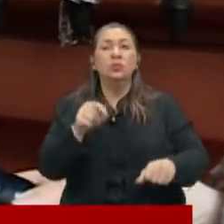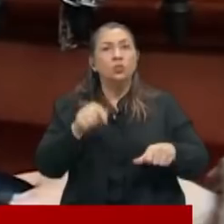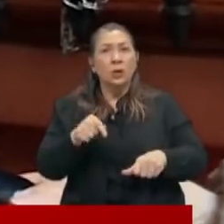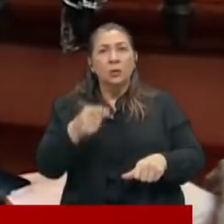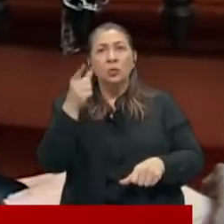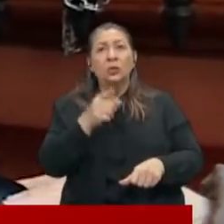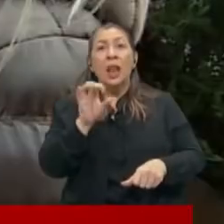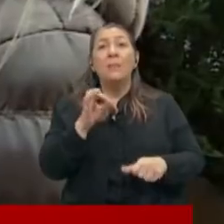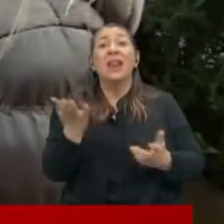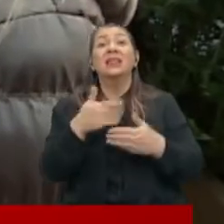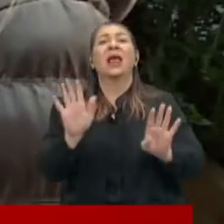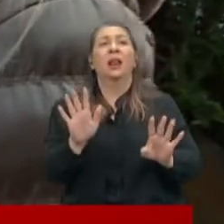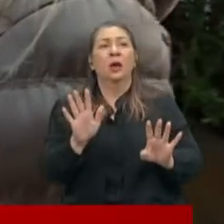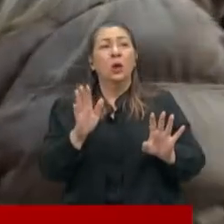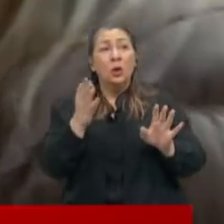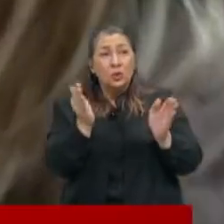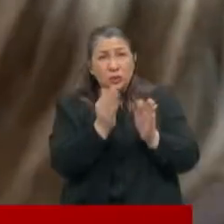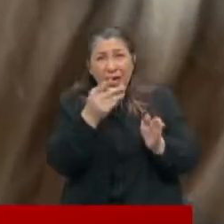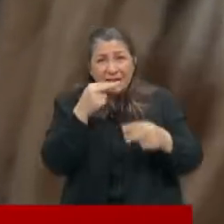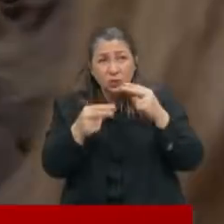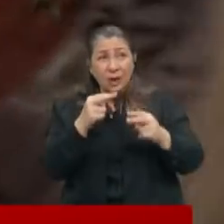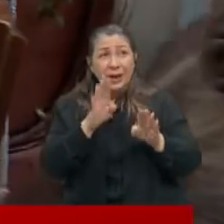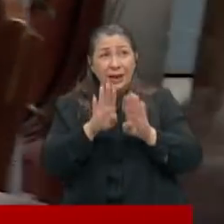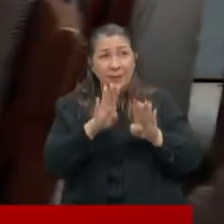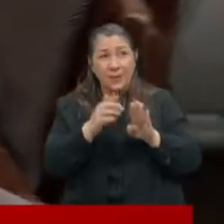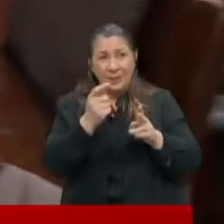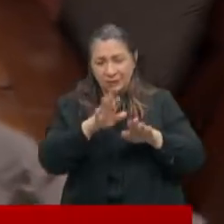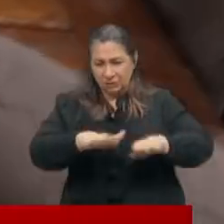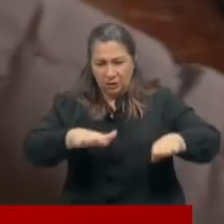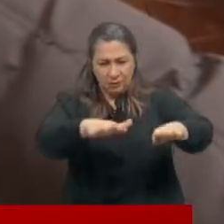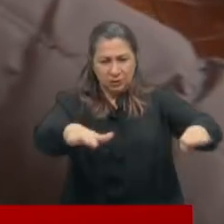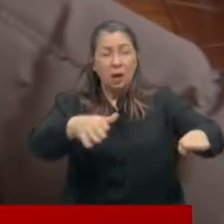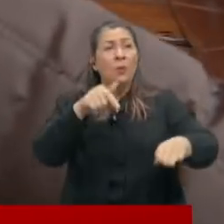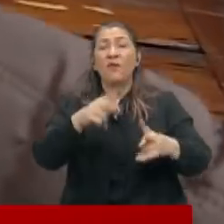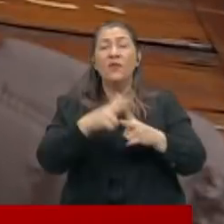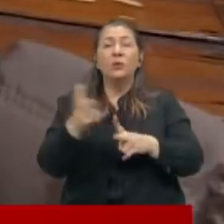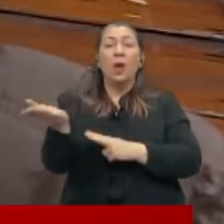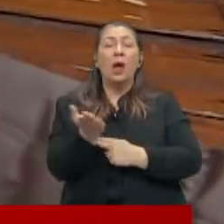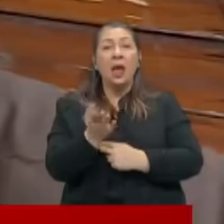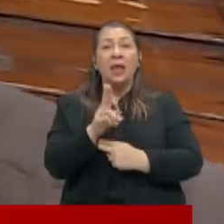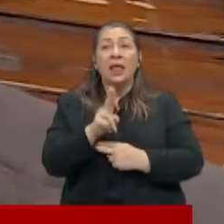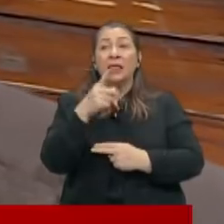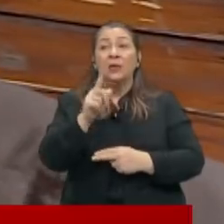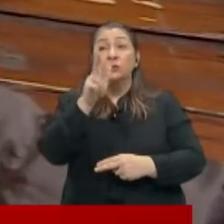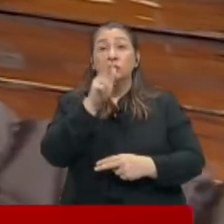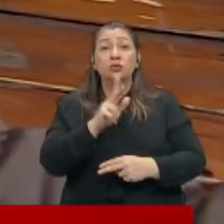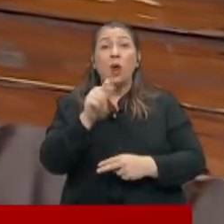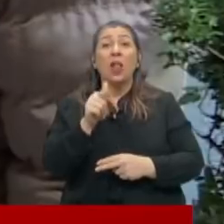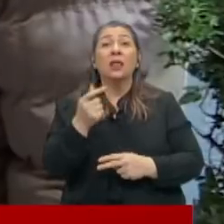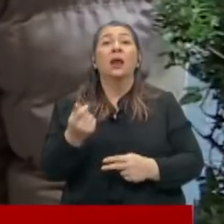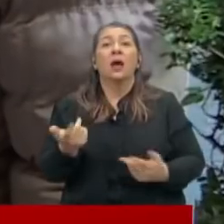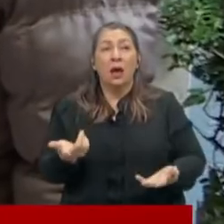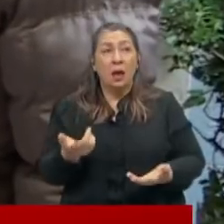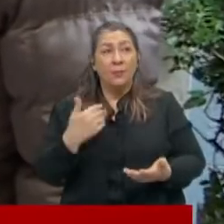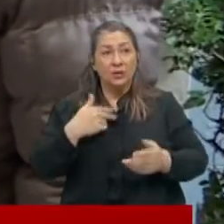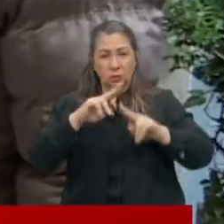an %50'de bile değiliz. Küçük bir restoranı, kapıda birkaç masası var. Bu ay gelen faturası tam 7.316 lira.